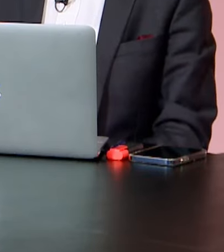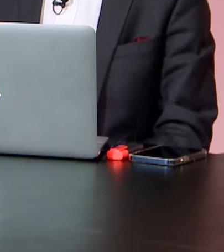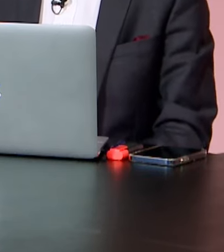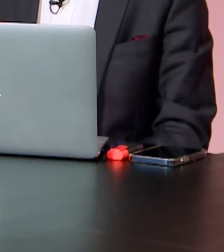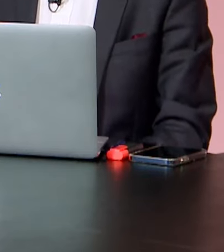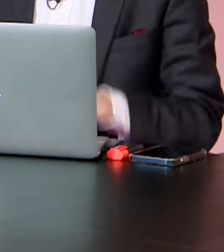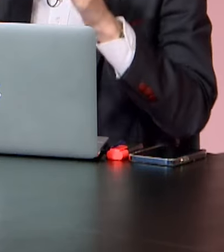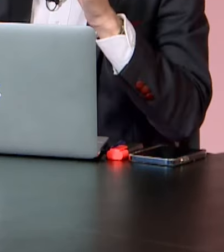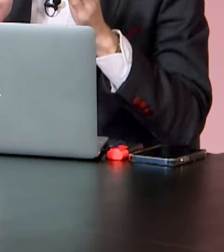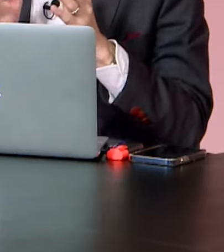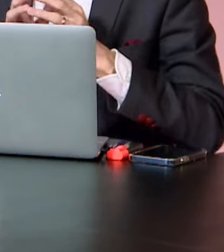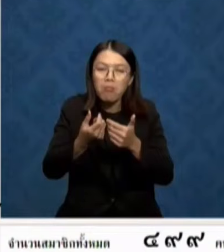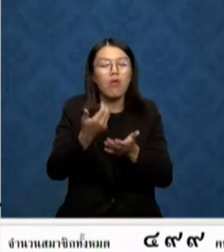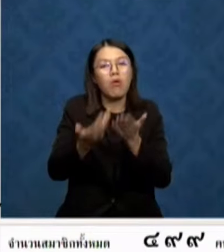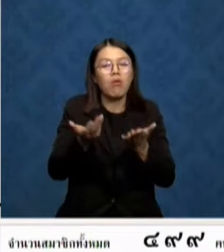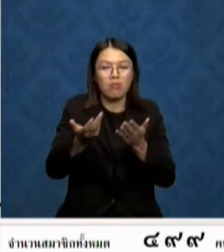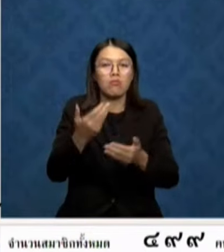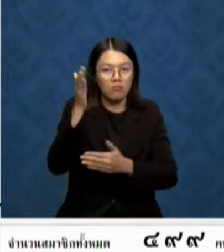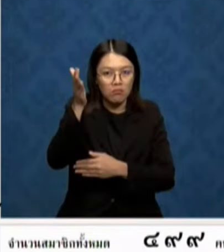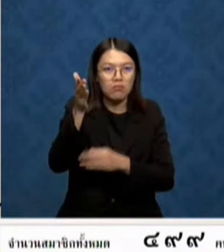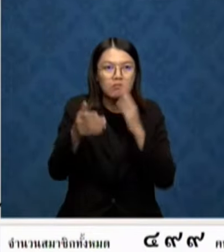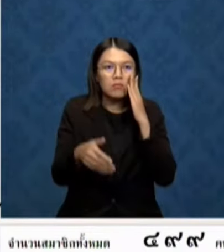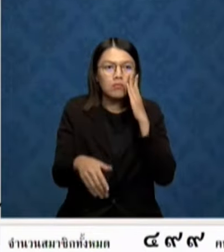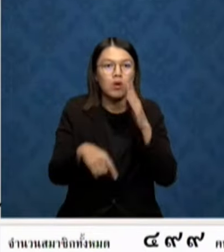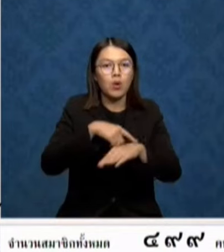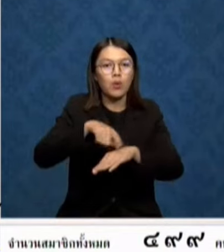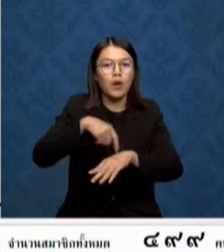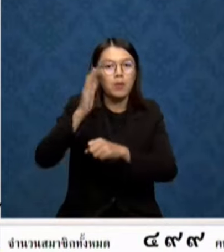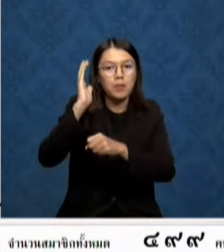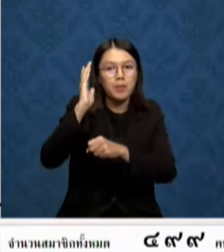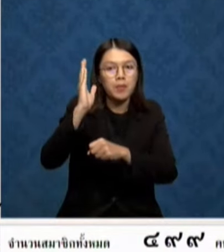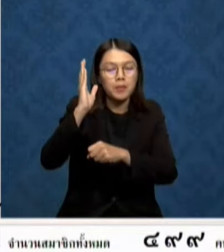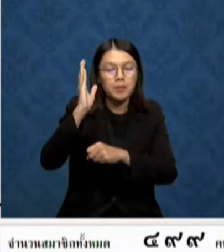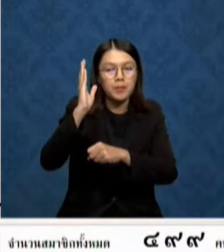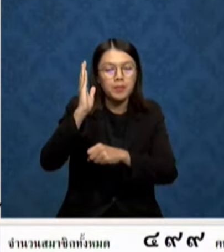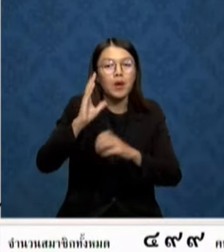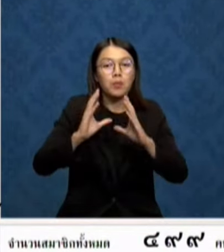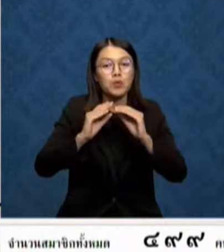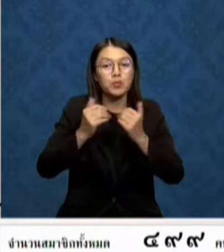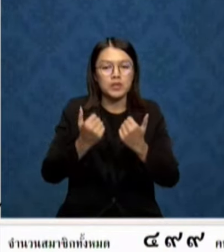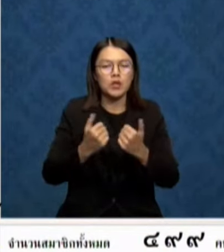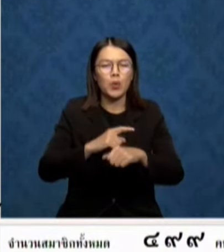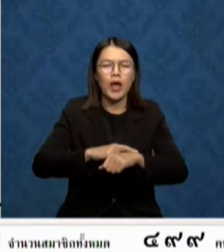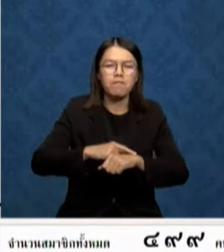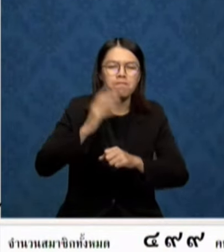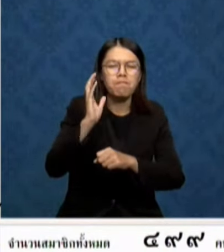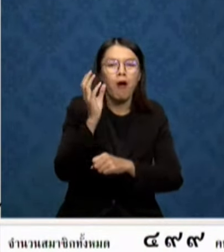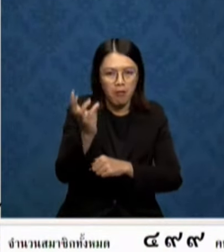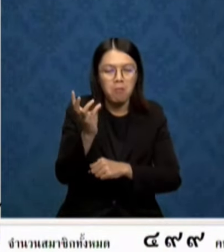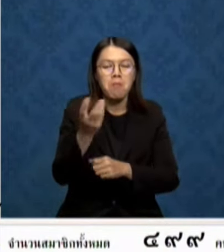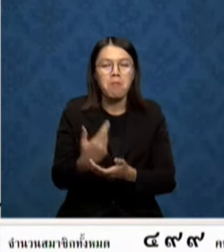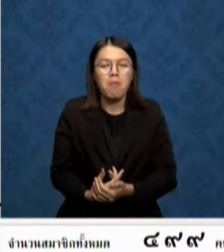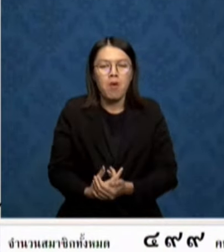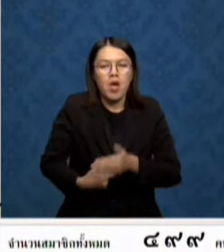วันนี้อยู่ในสภา วันนี้อยู่น่าจะเป็น ใช่ไหมอ ันนี้ไม่แน่ใจนะน่าจะเป็นครั้งแรกที่อาจารย์วีระ